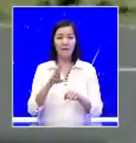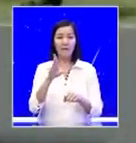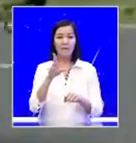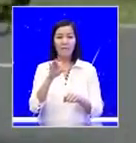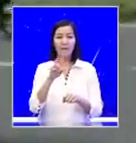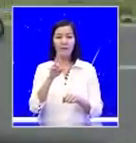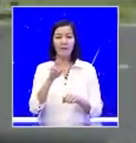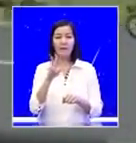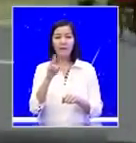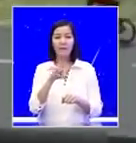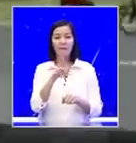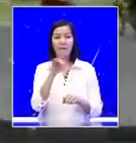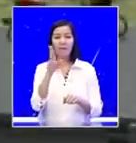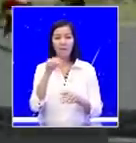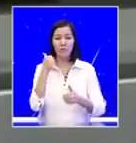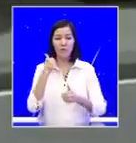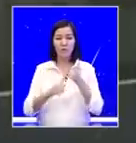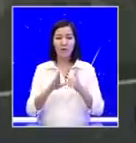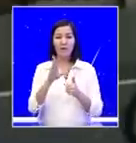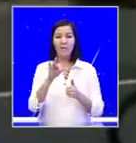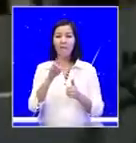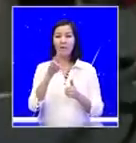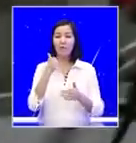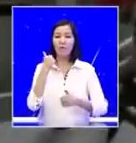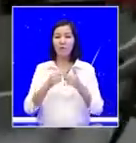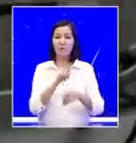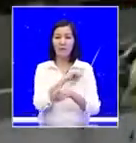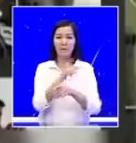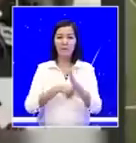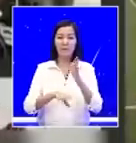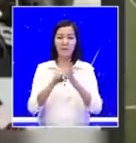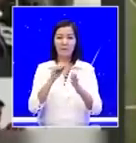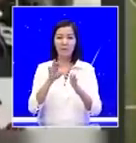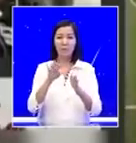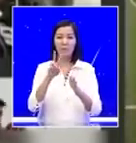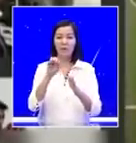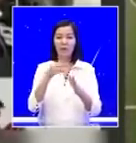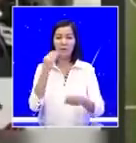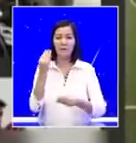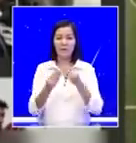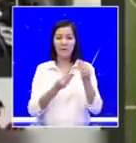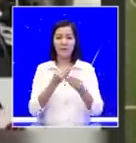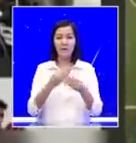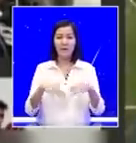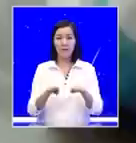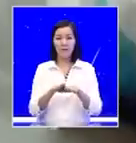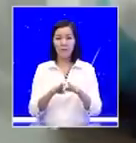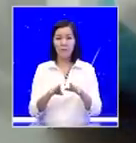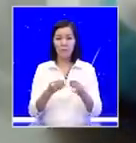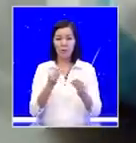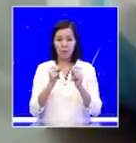сайыс Фландория турында виртуалды жарыста мықтын анықтады. Онлайн сайысы демесеңіз, бұл кәдімгі бәсекеден кем